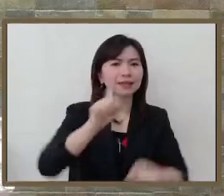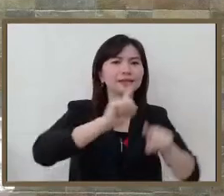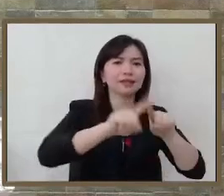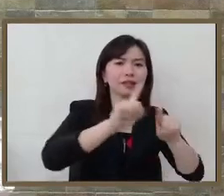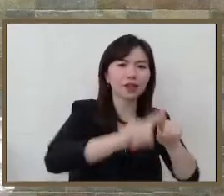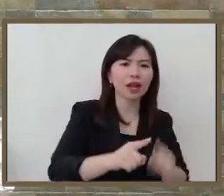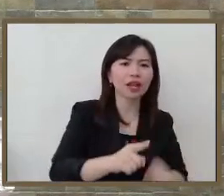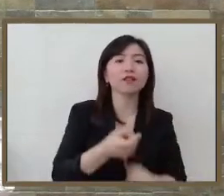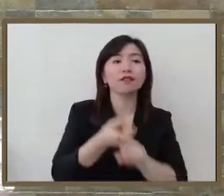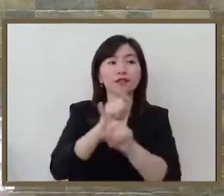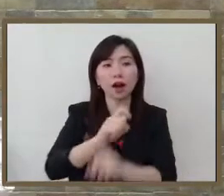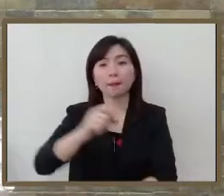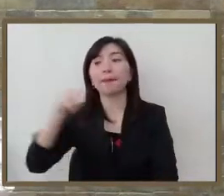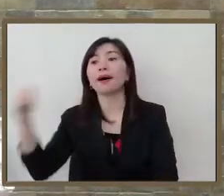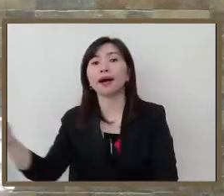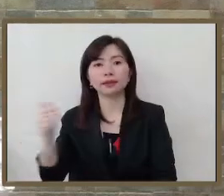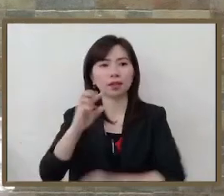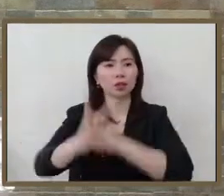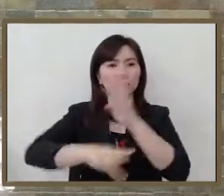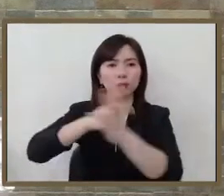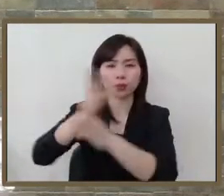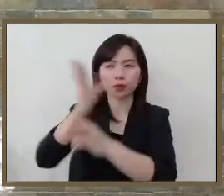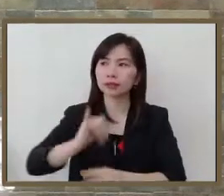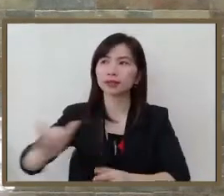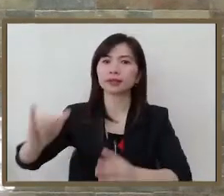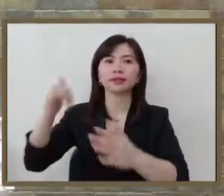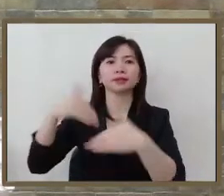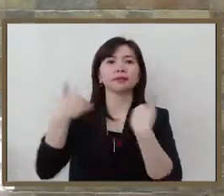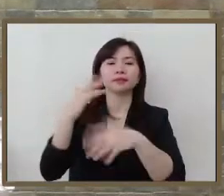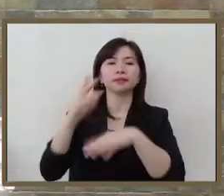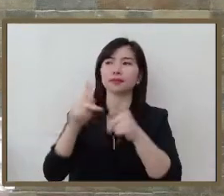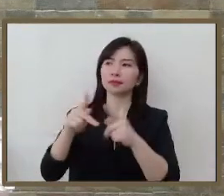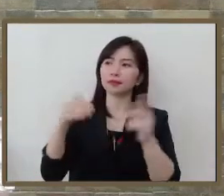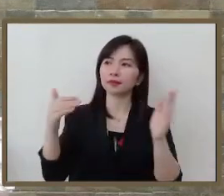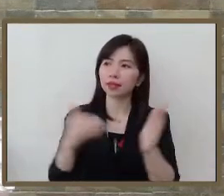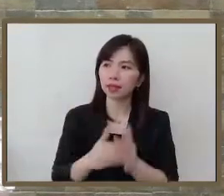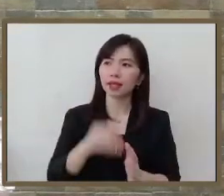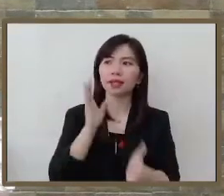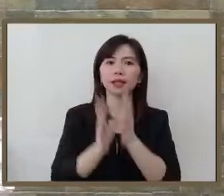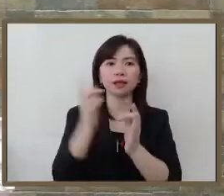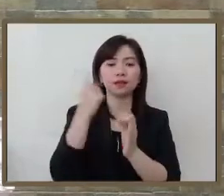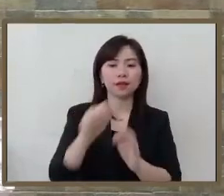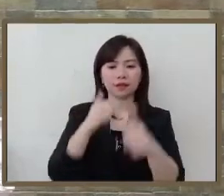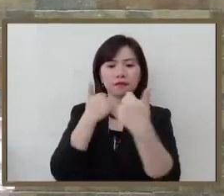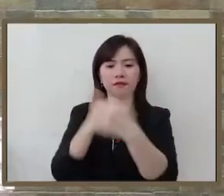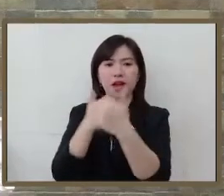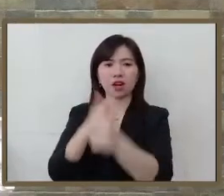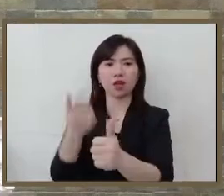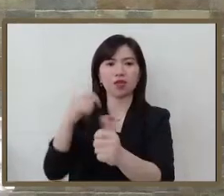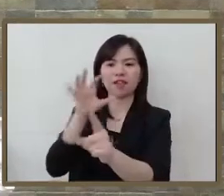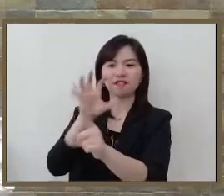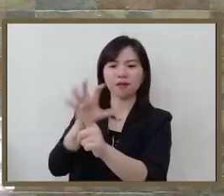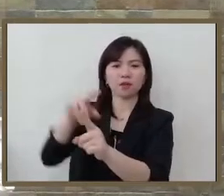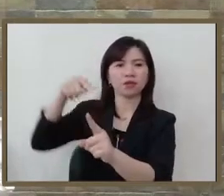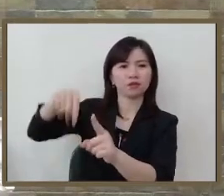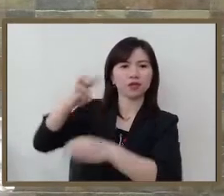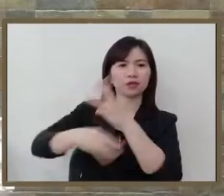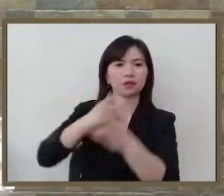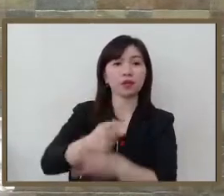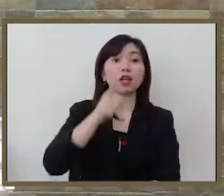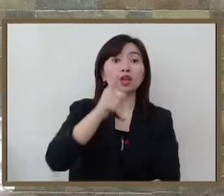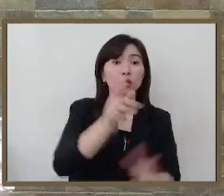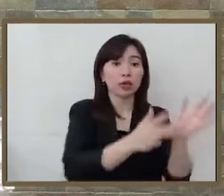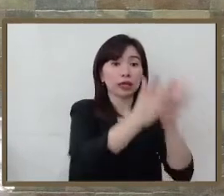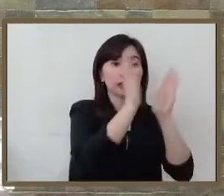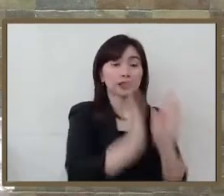young people. Kung sila man ay sumusunod sa mundo, sa prinsipyo ng mundo na ito, dapat iba ka. Paano ka